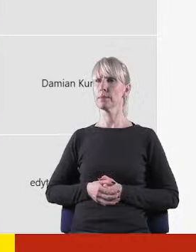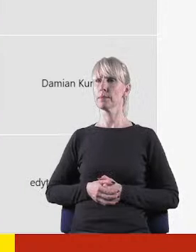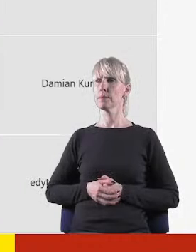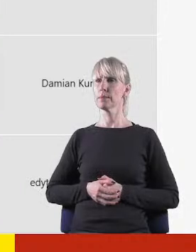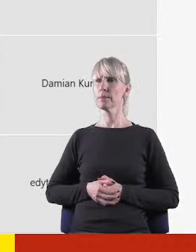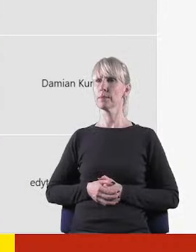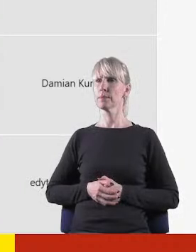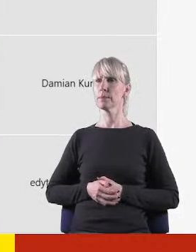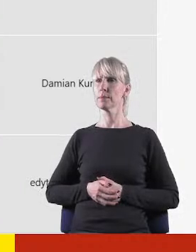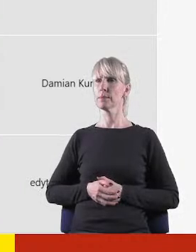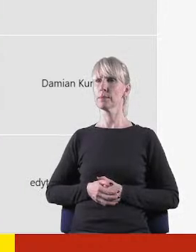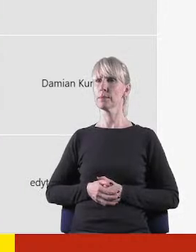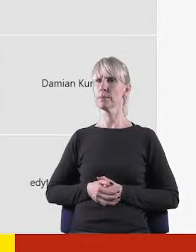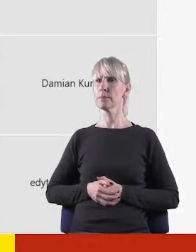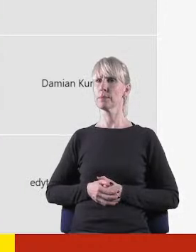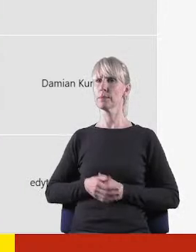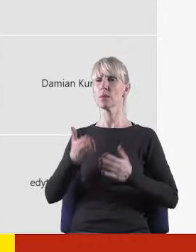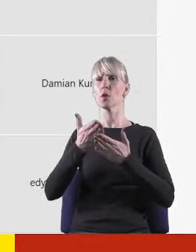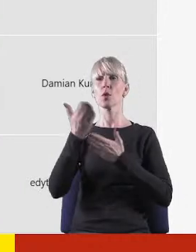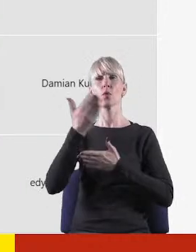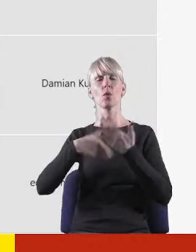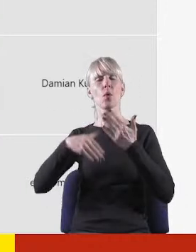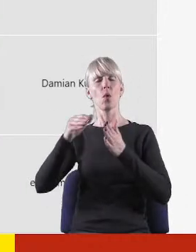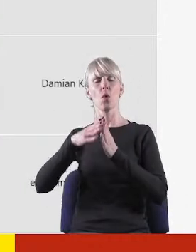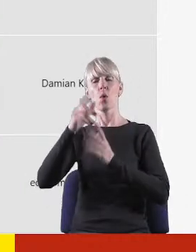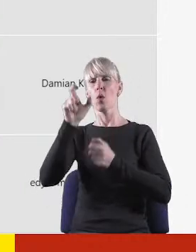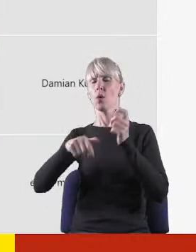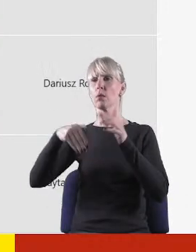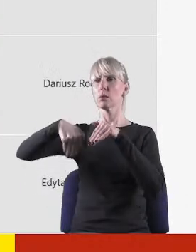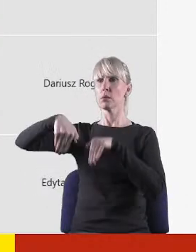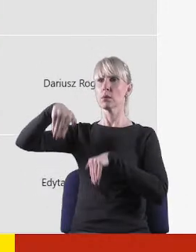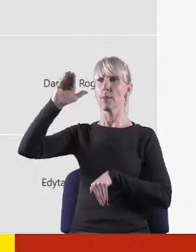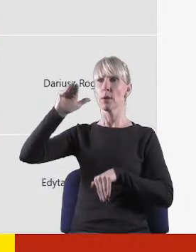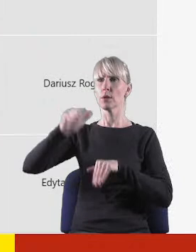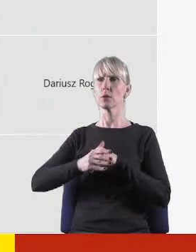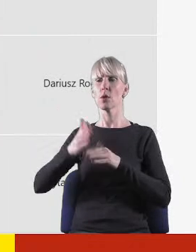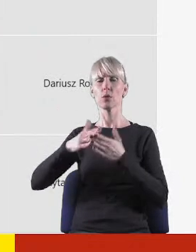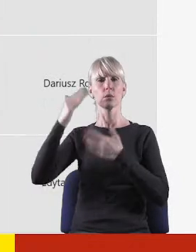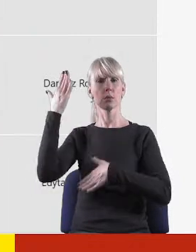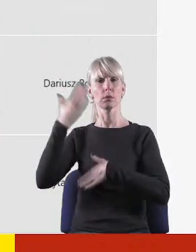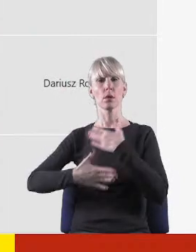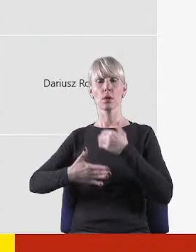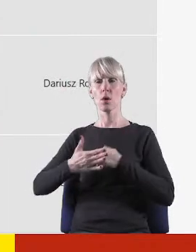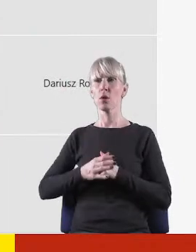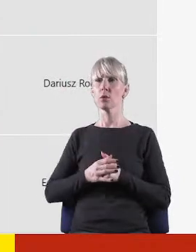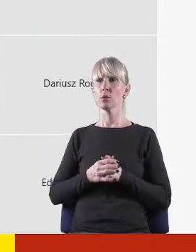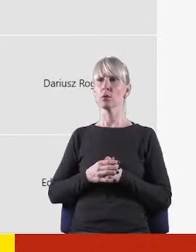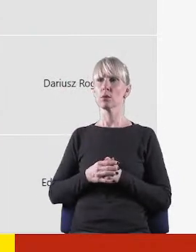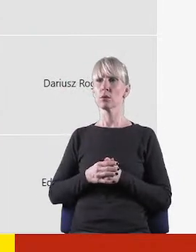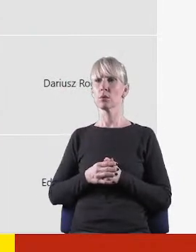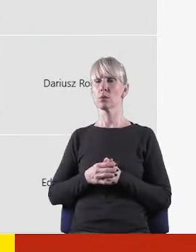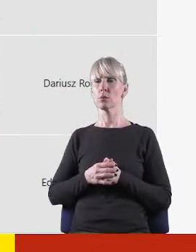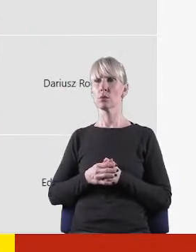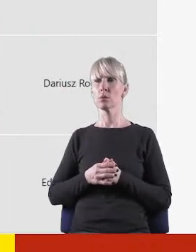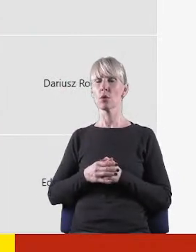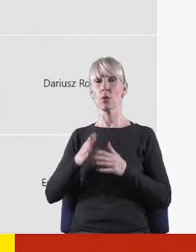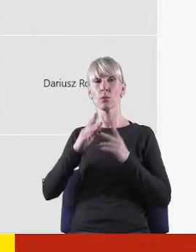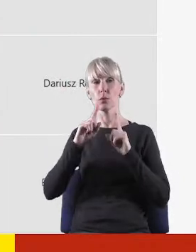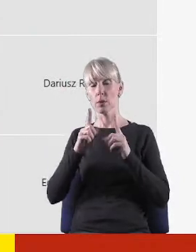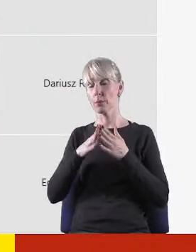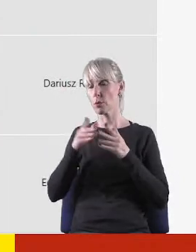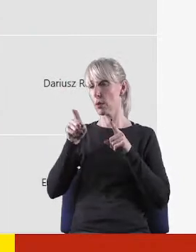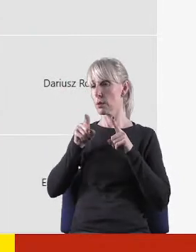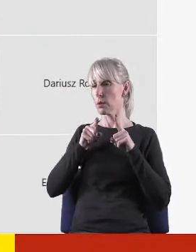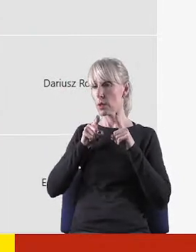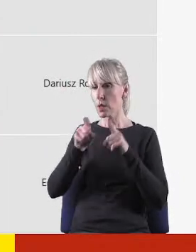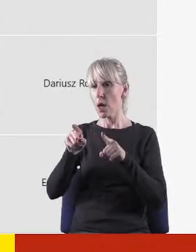osoby dorosłe, które z reguły kończą i już później nie utrzymują kontaktu z placówką. Natomiast to, czy kierunek dany cieszy